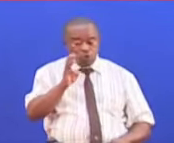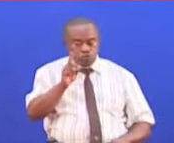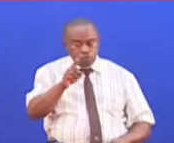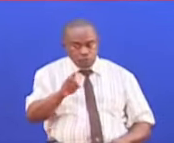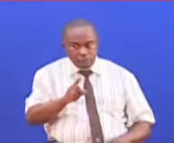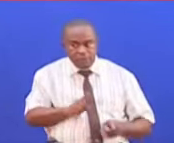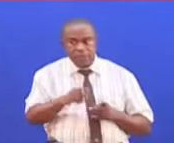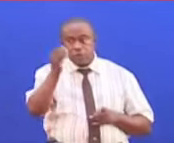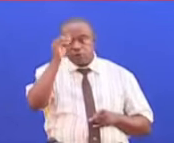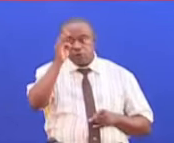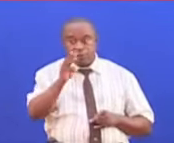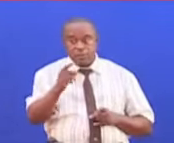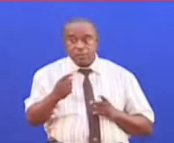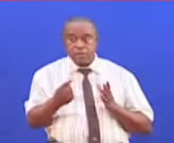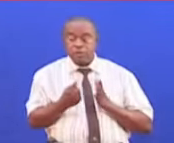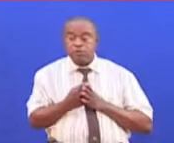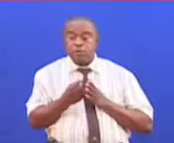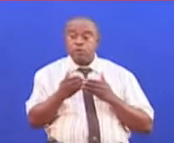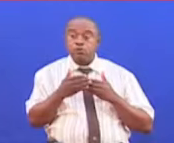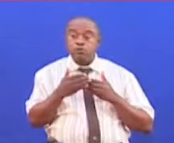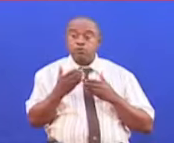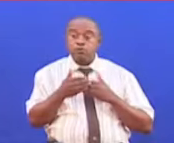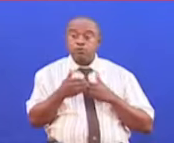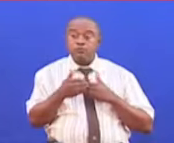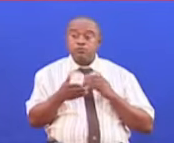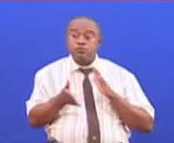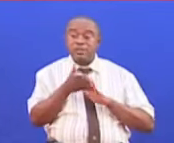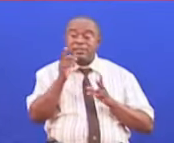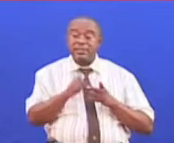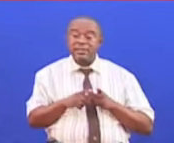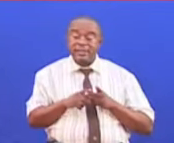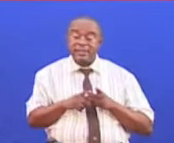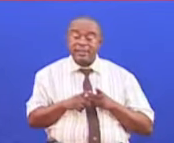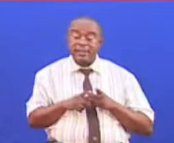Ili tuk fungua dir Isa Zima basi lende kwa ufanele